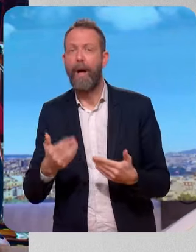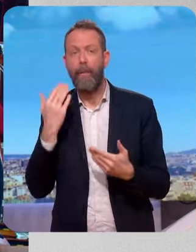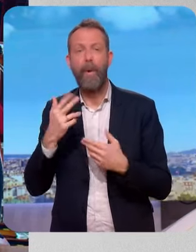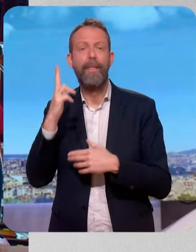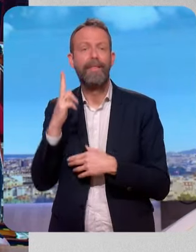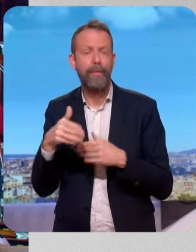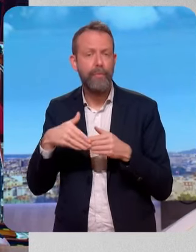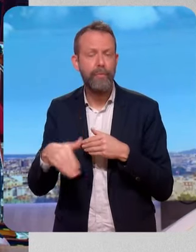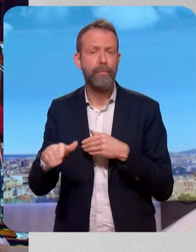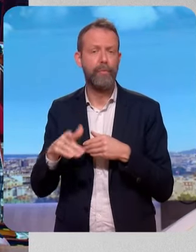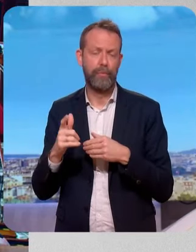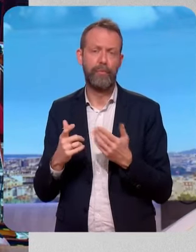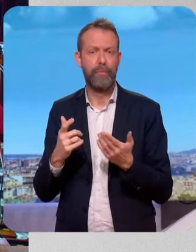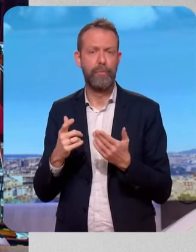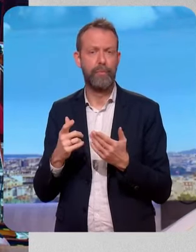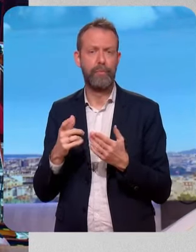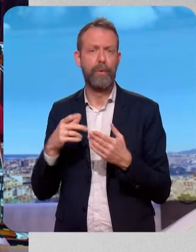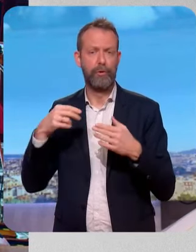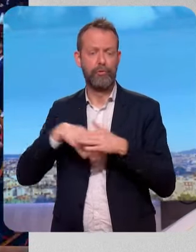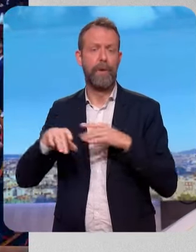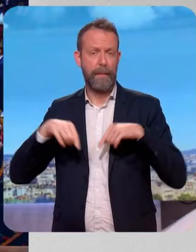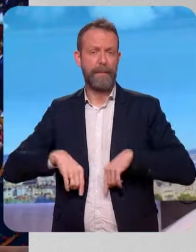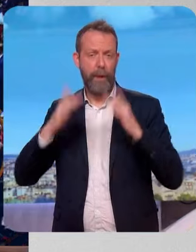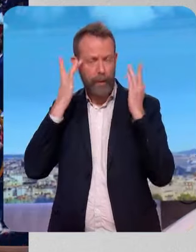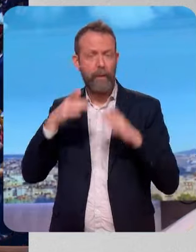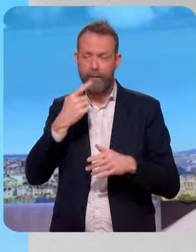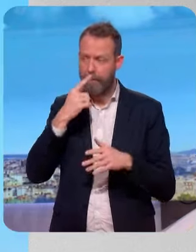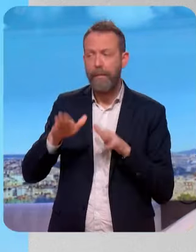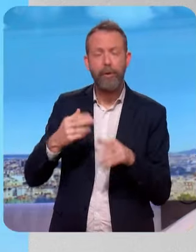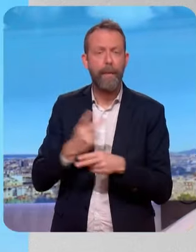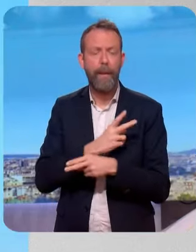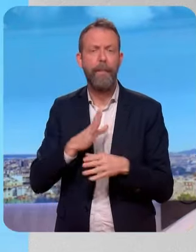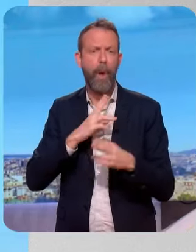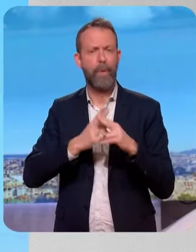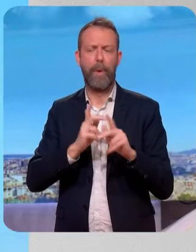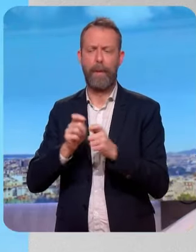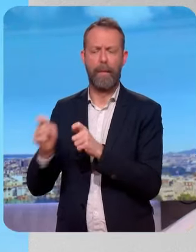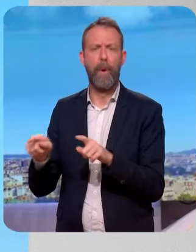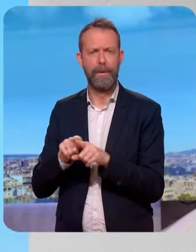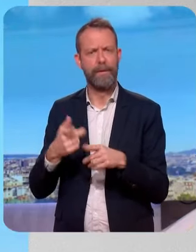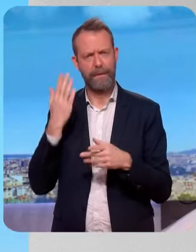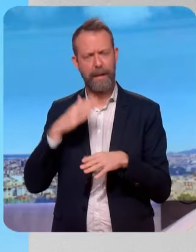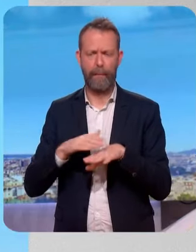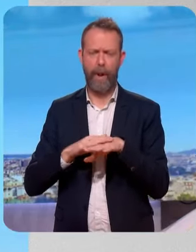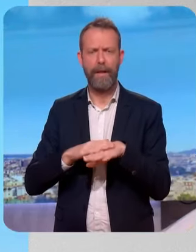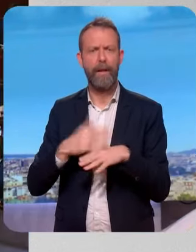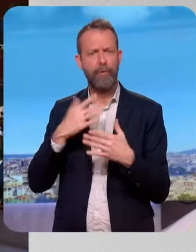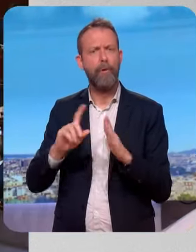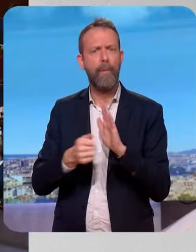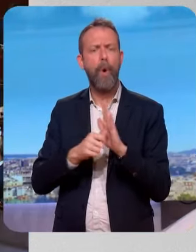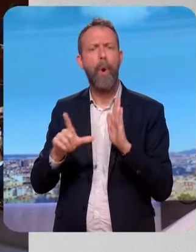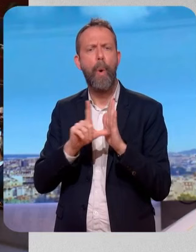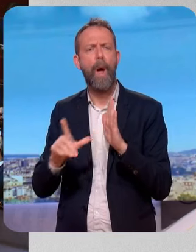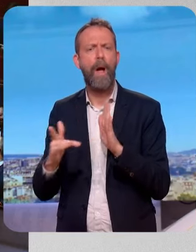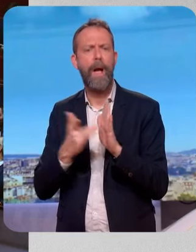pour le début, ces départs au ministère de la Culture, ça fonctionne plutôt bien. Mais au-delà des nominations, c'est une politique aussi que vous avez dénoncée au moment de la loi